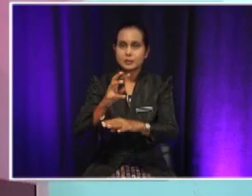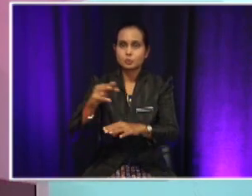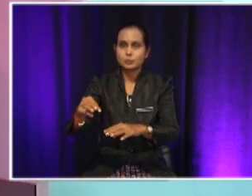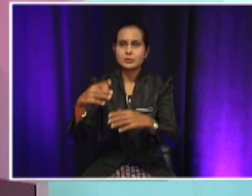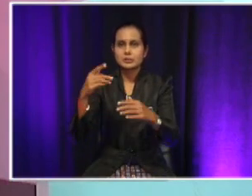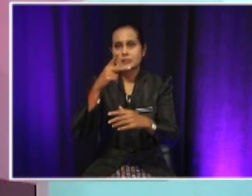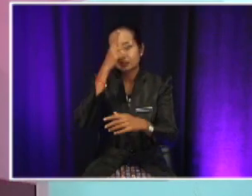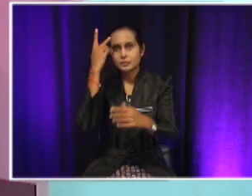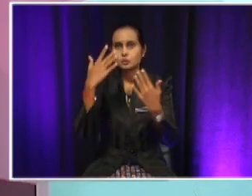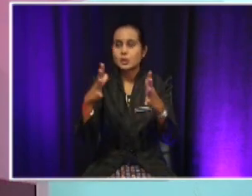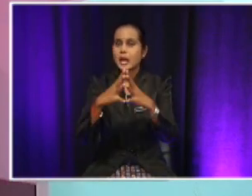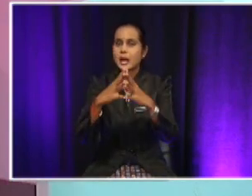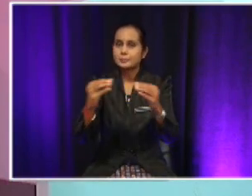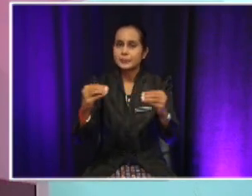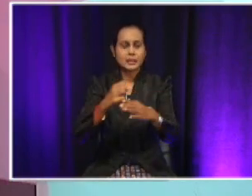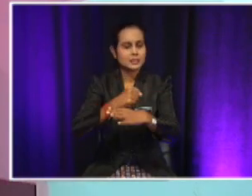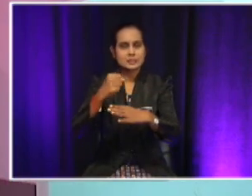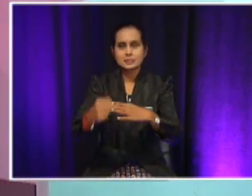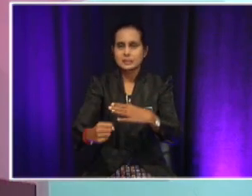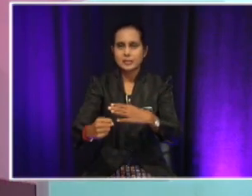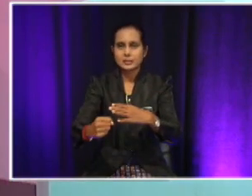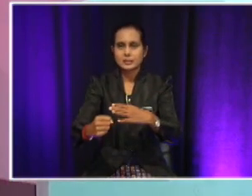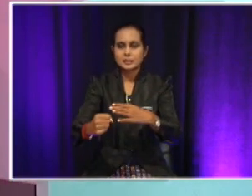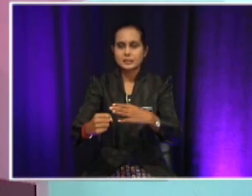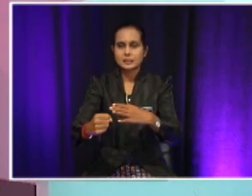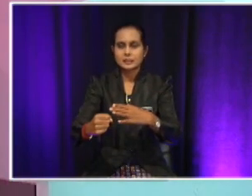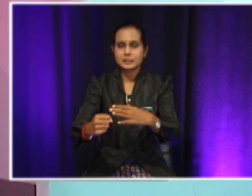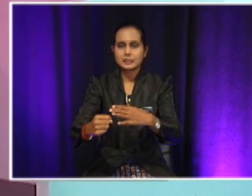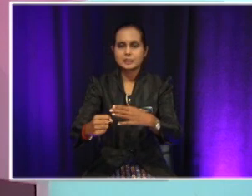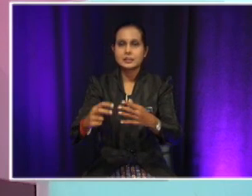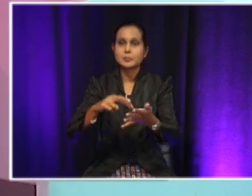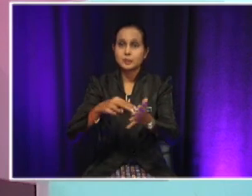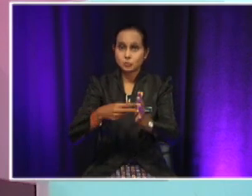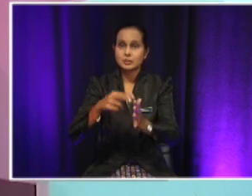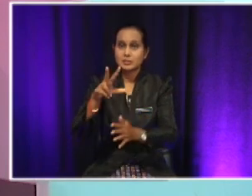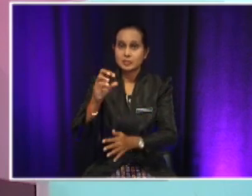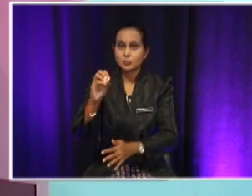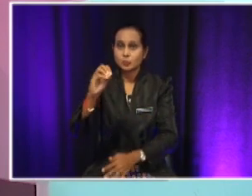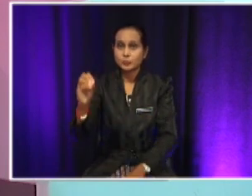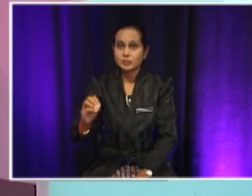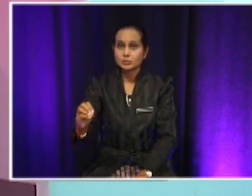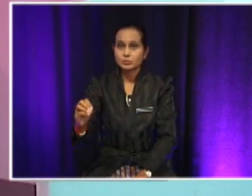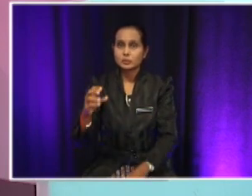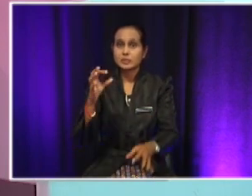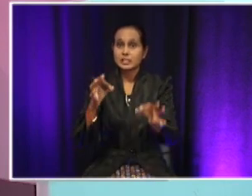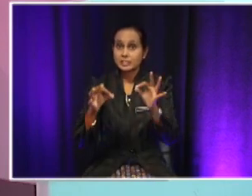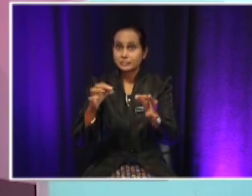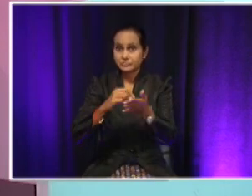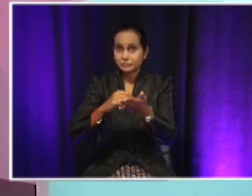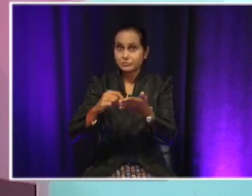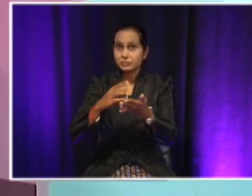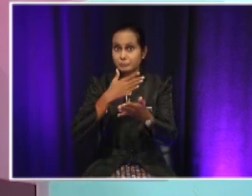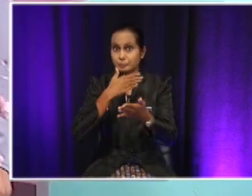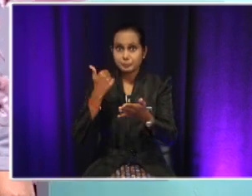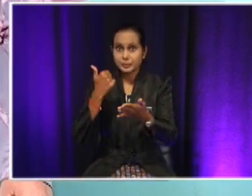dah habis pun, dah selesai pun untuk dia. Alhamdulillah. Syukur. So maksudnya dia 30%, kalau dia punya tulisan dia bagus,